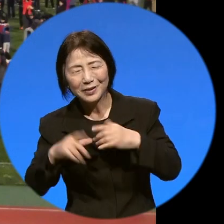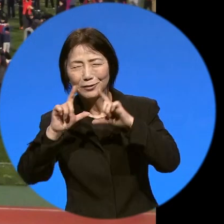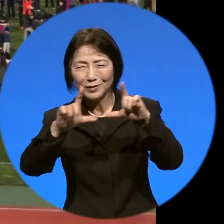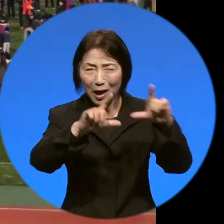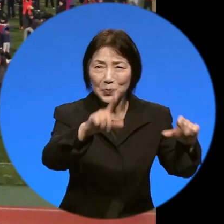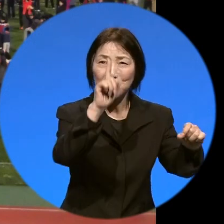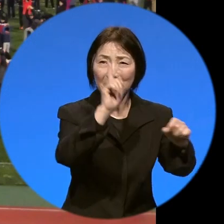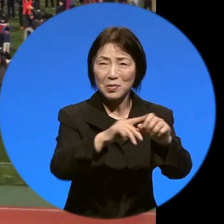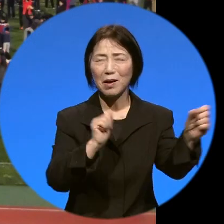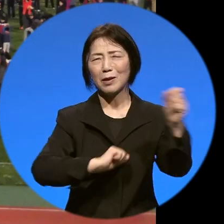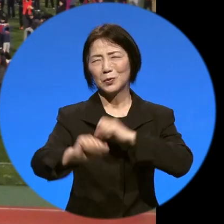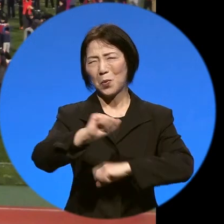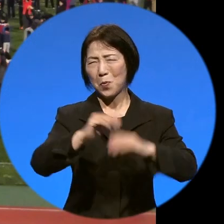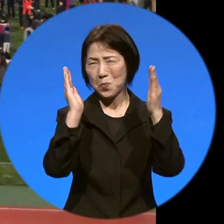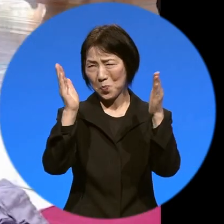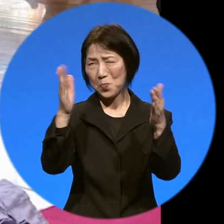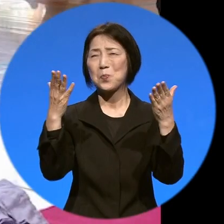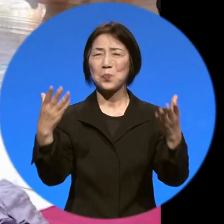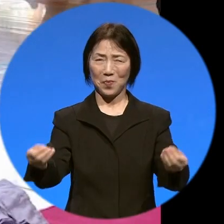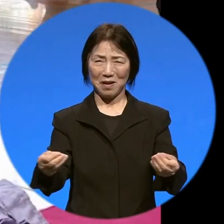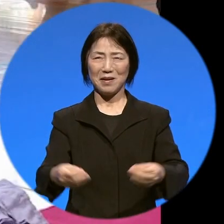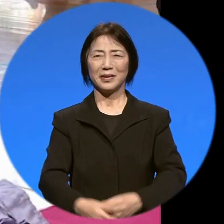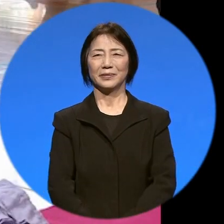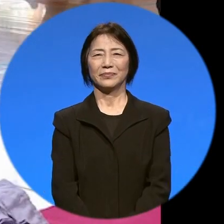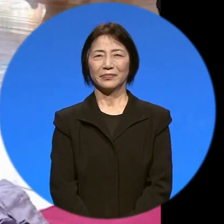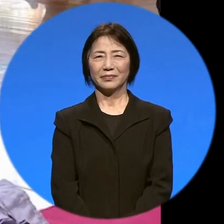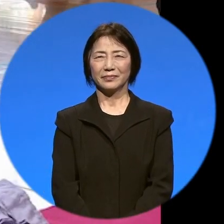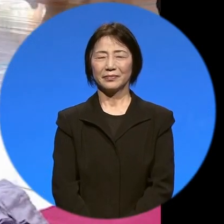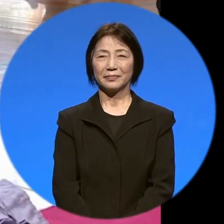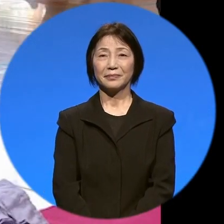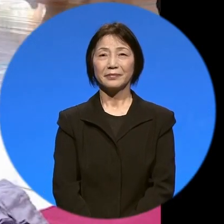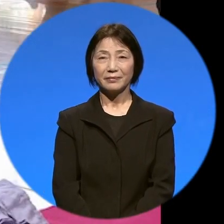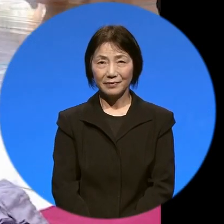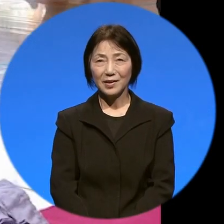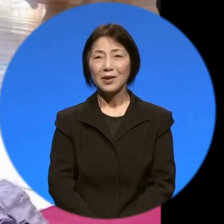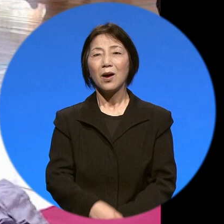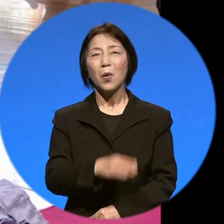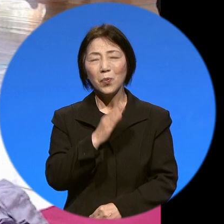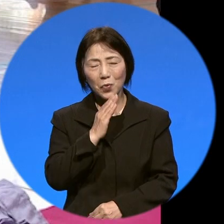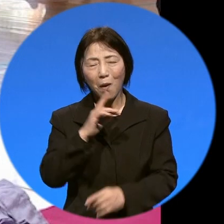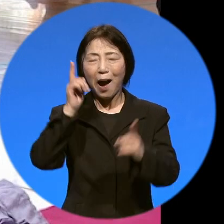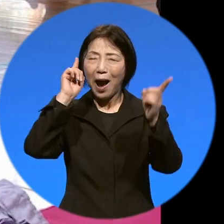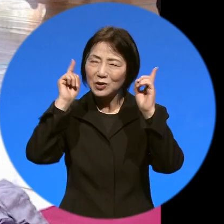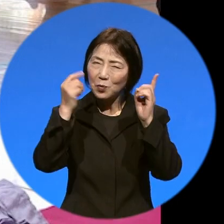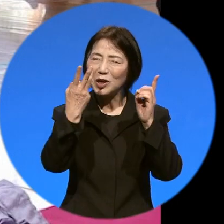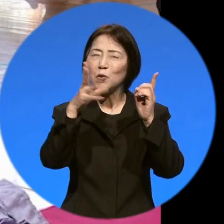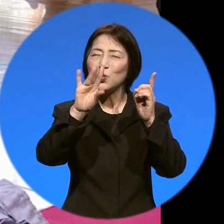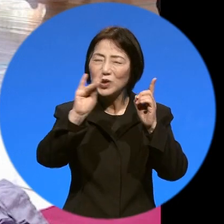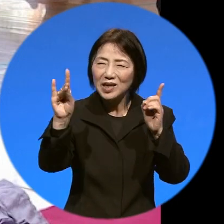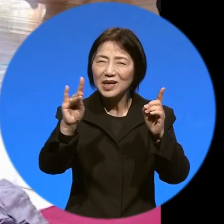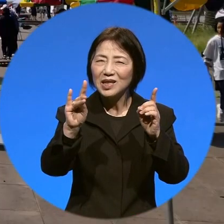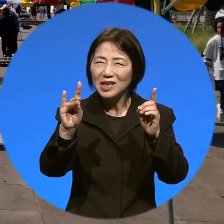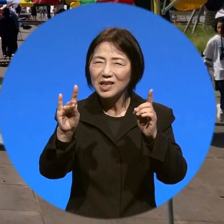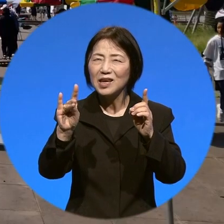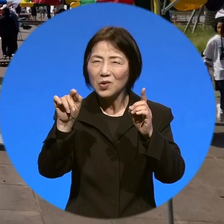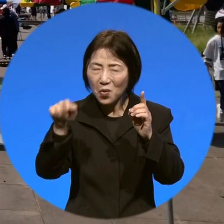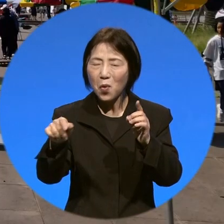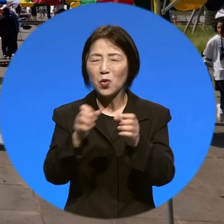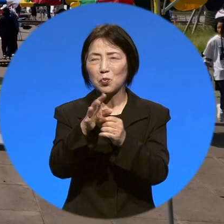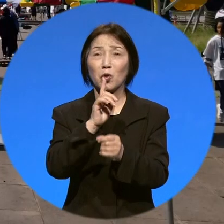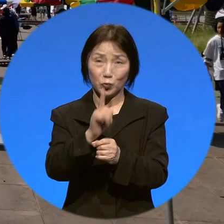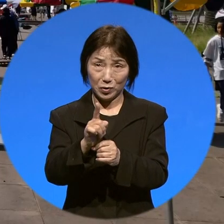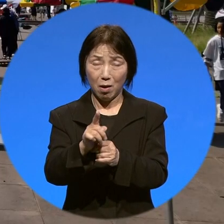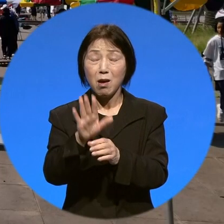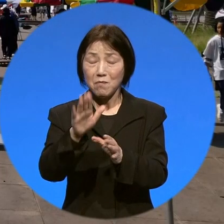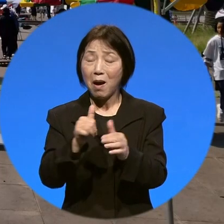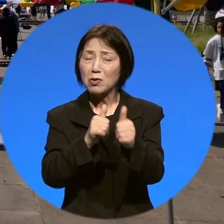活動にも力を入れました。 もともと遊戯とか遊びをスポーツと言ったんですから、それが競